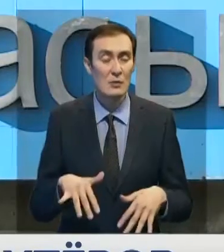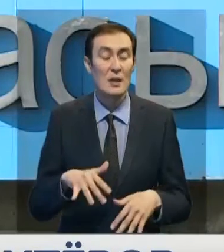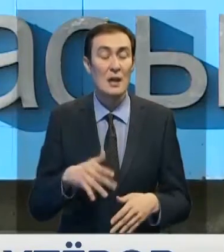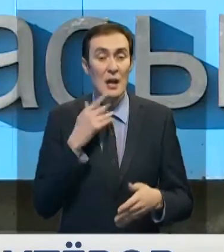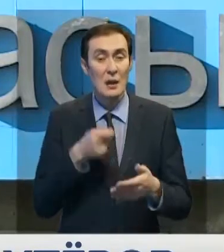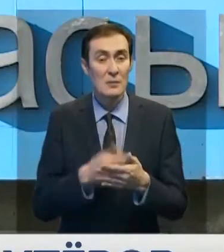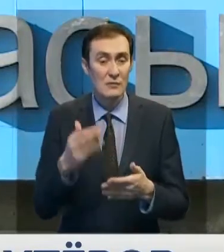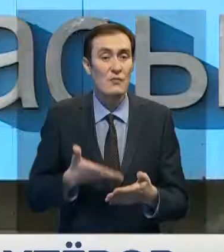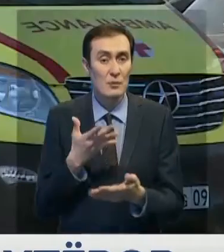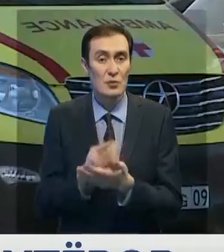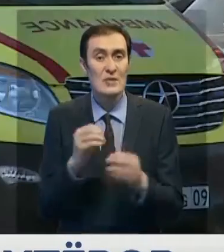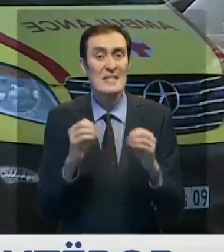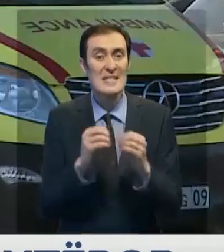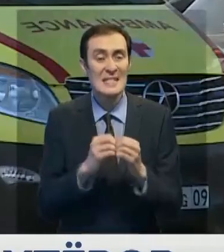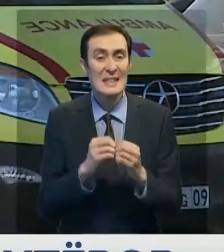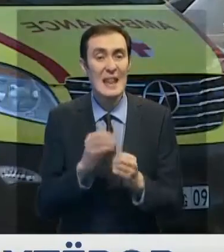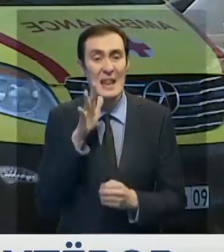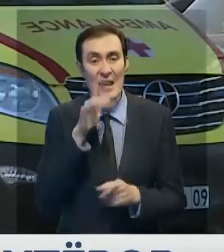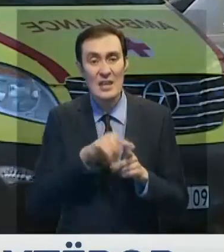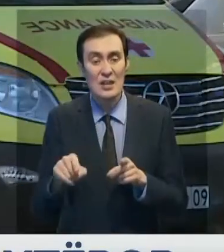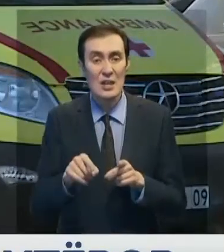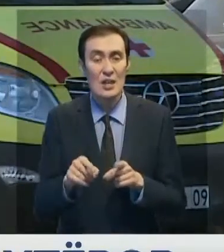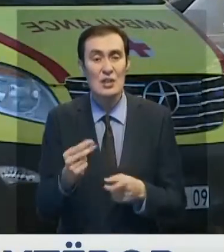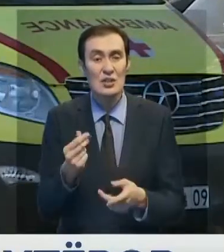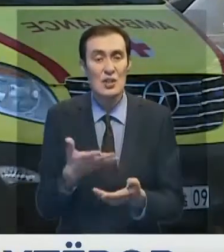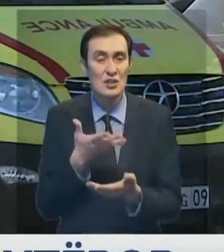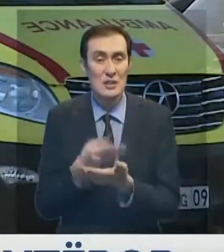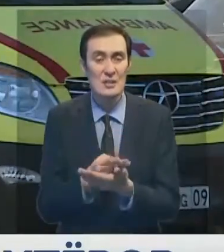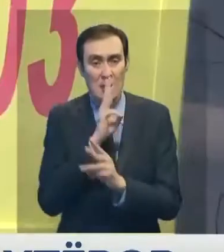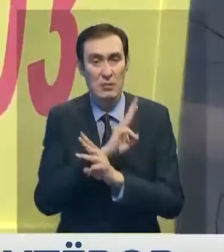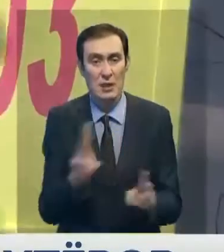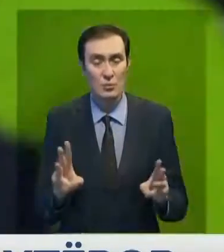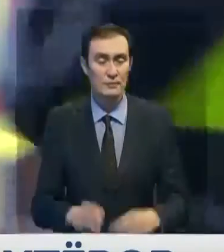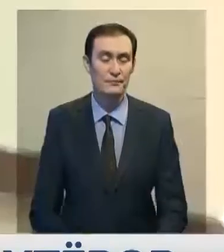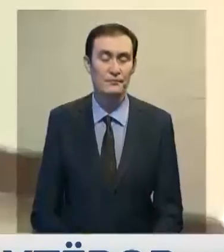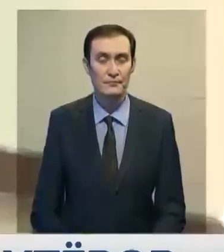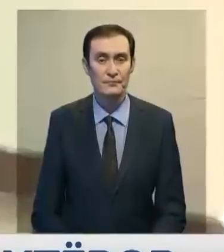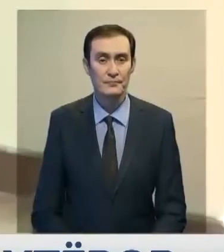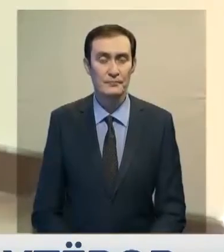кормильцев, также выплатят 10-летнее денежное содержание.